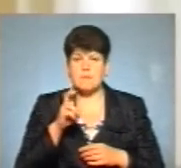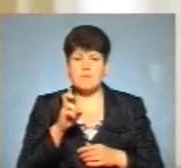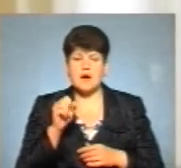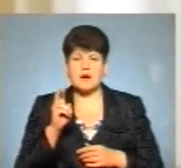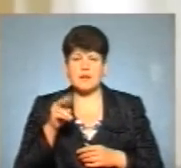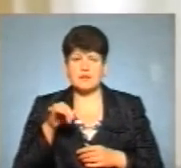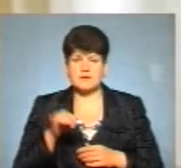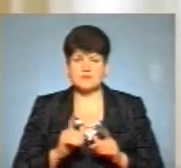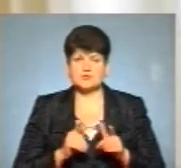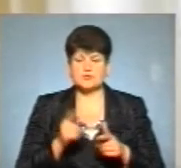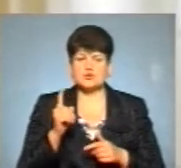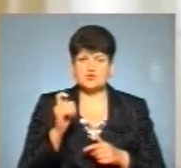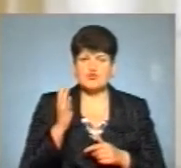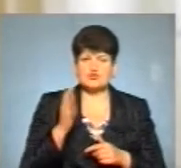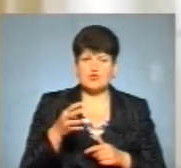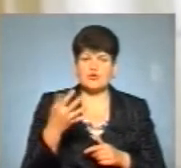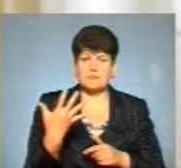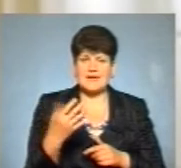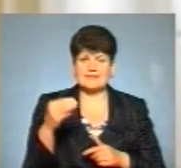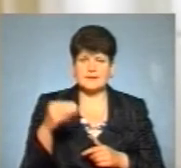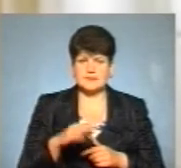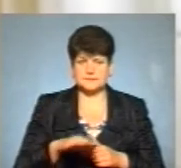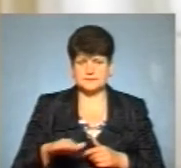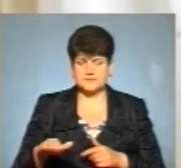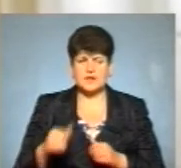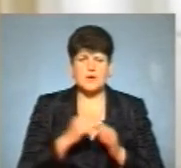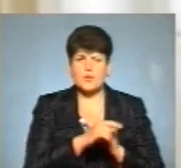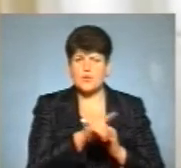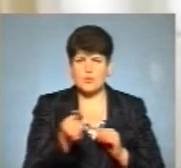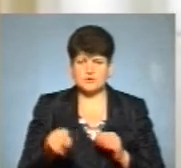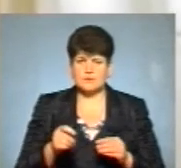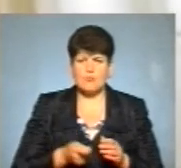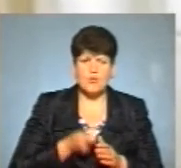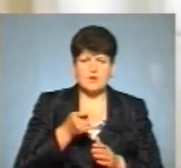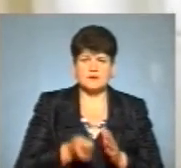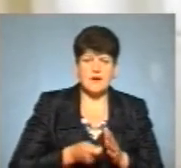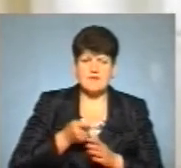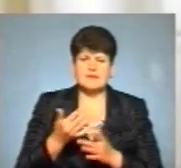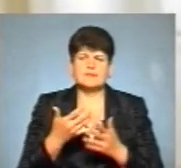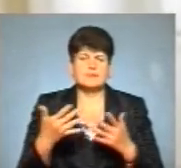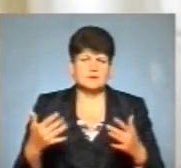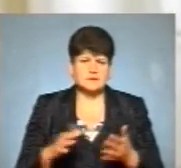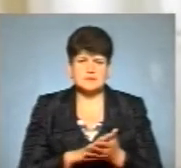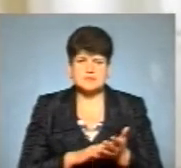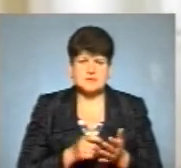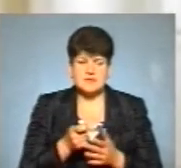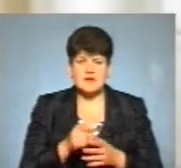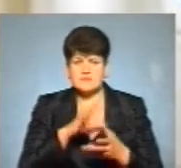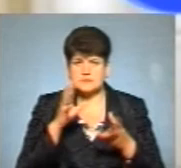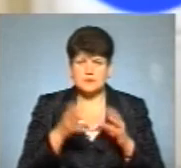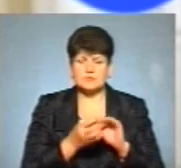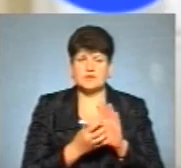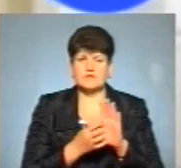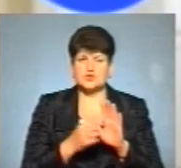вступило 145 тисяч абітурієнтів. Кожен з них подавали по кілька заяв, загалом